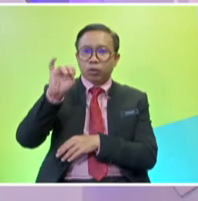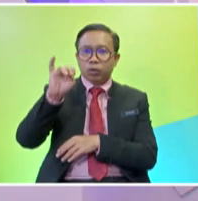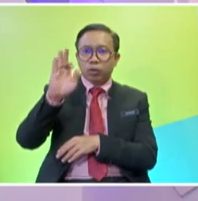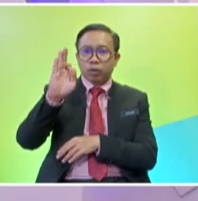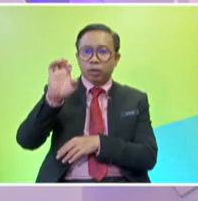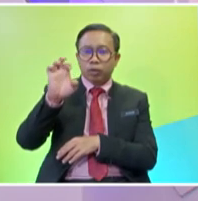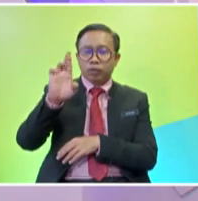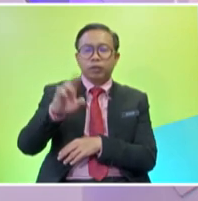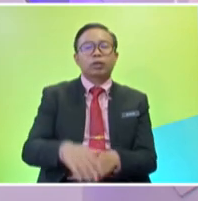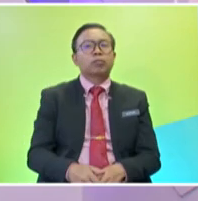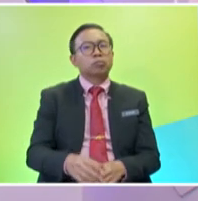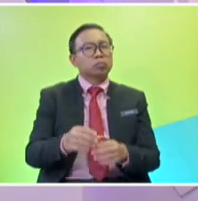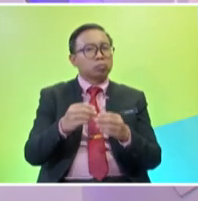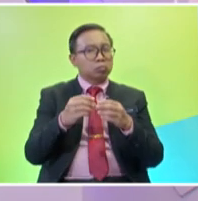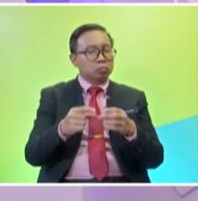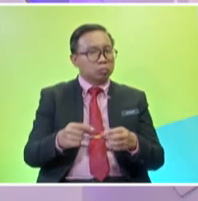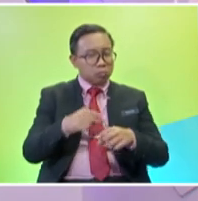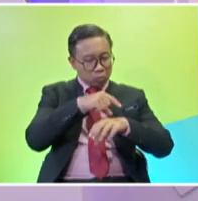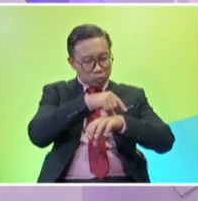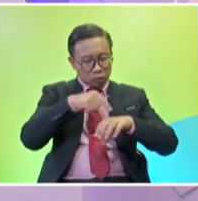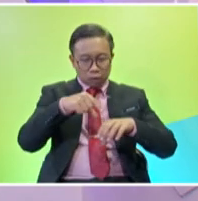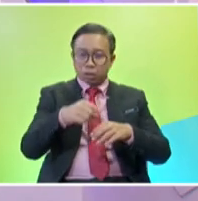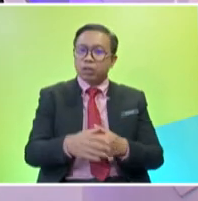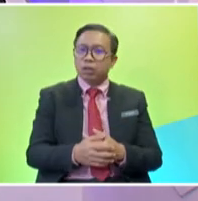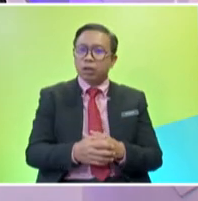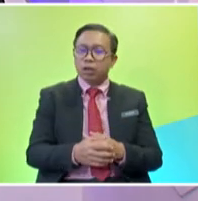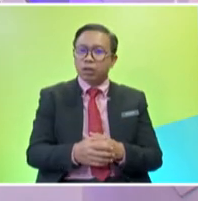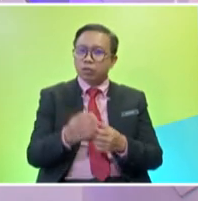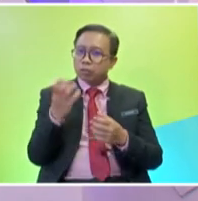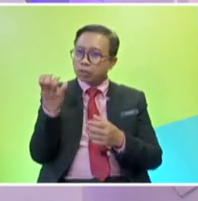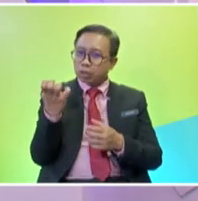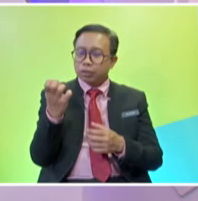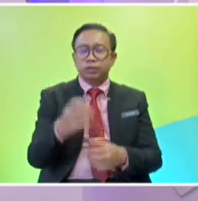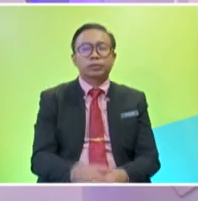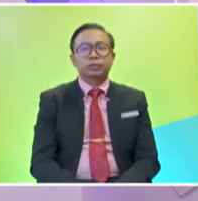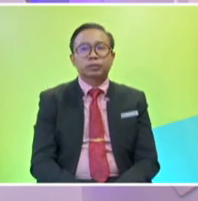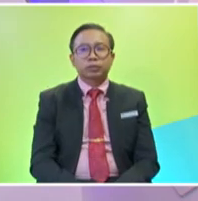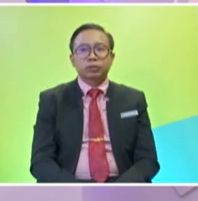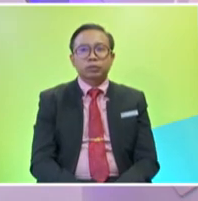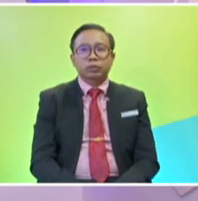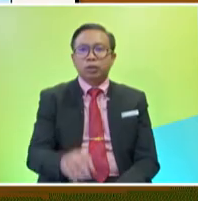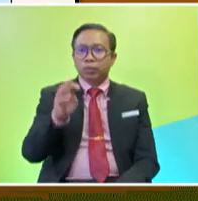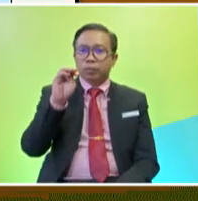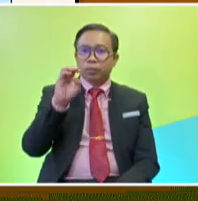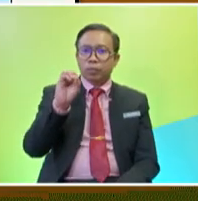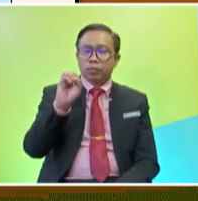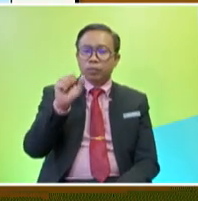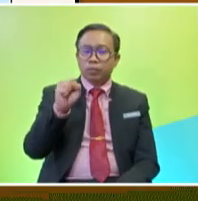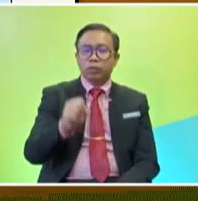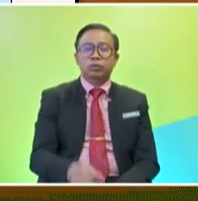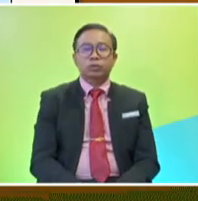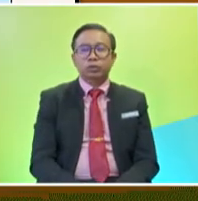menyesuaikan dengan keadaan suhu yang ekstrim rendah Oke kemudian antara hewannya adalah Mouse dan juga